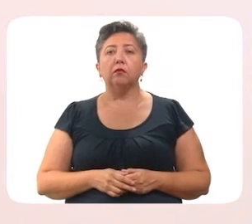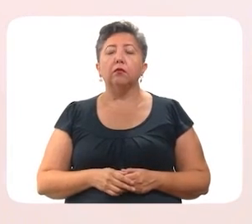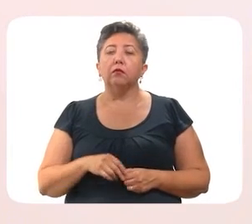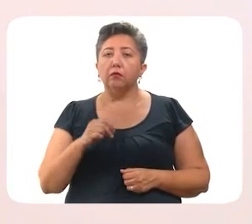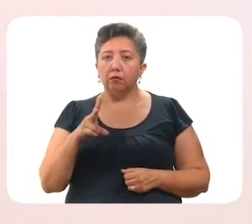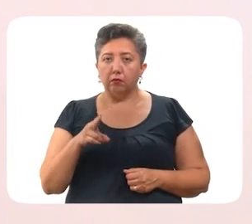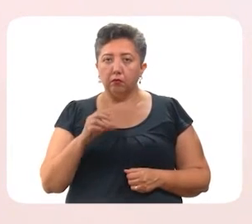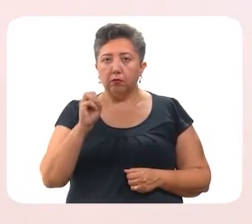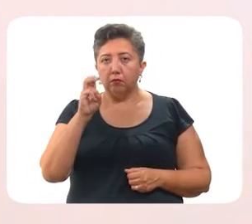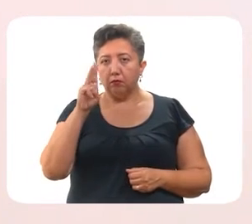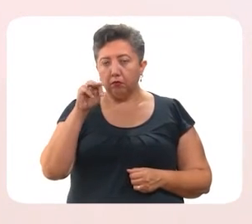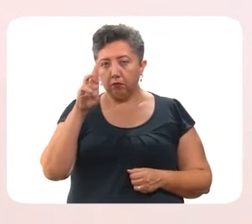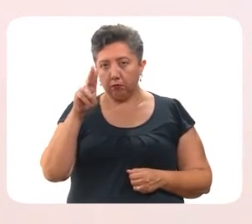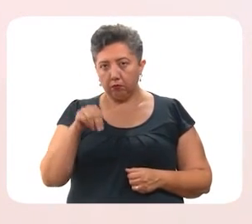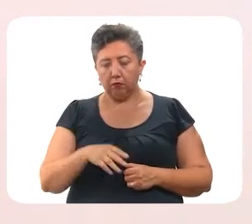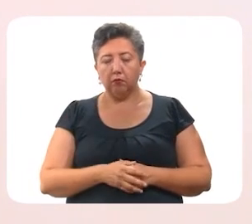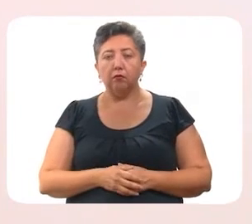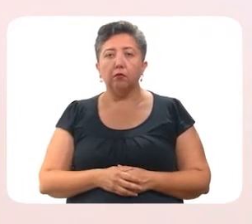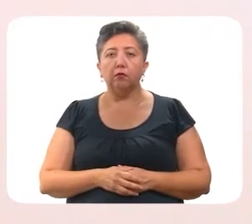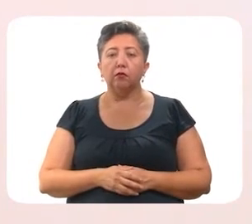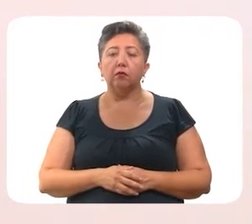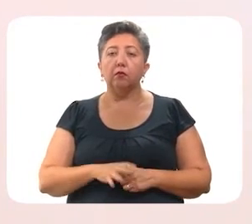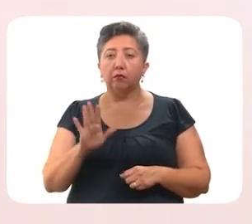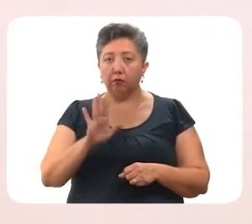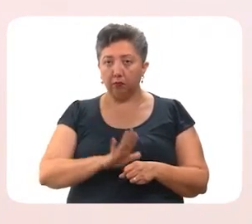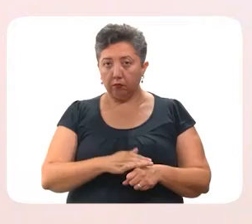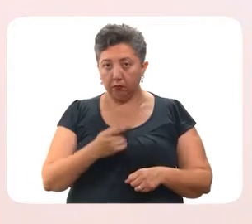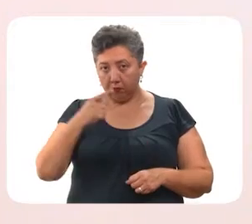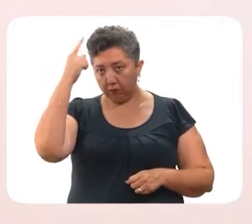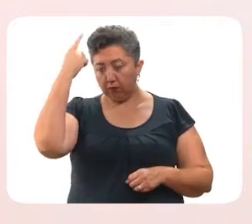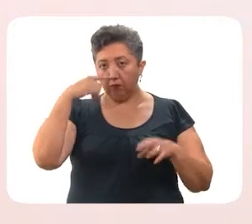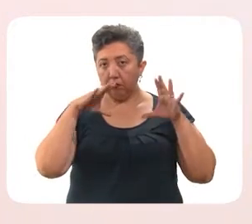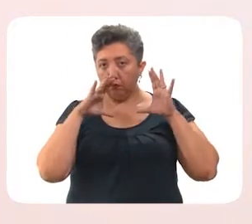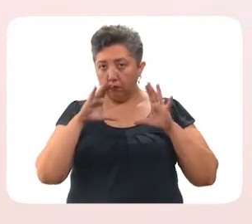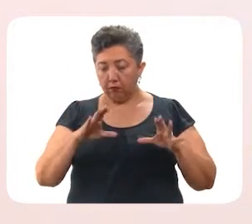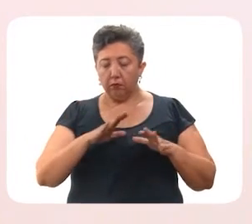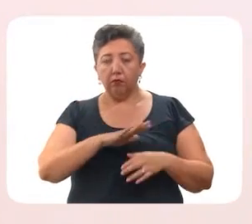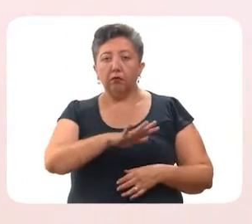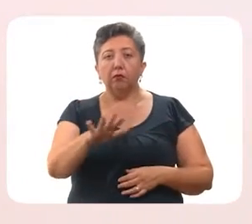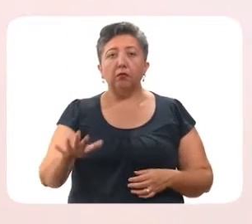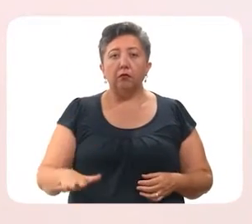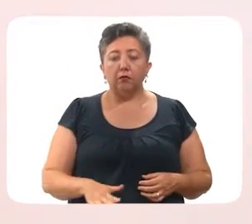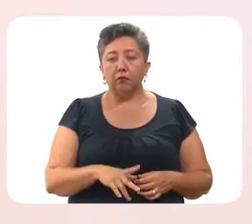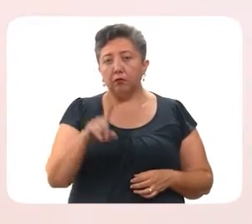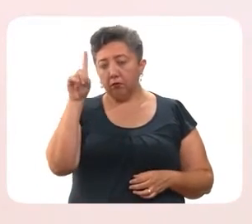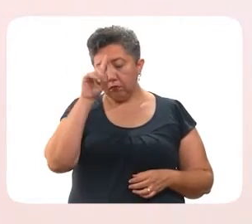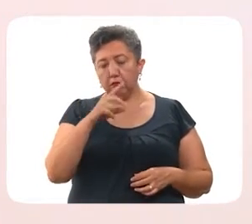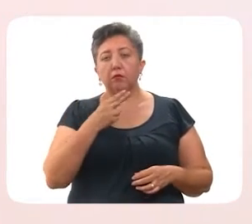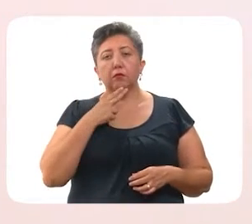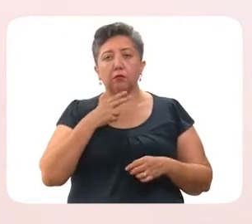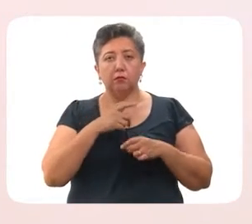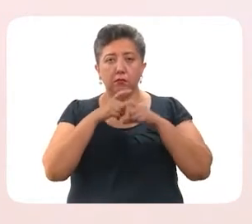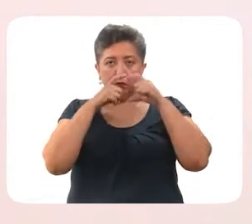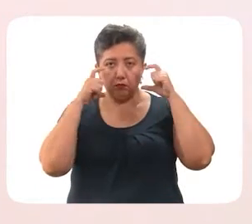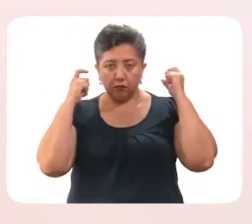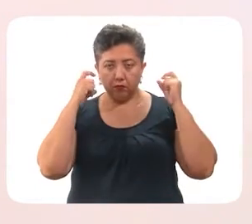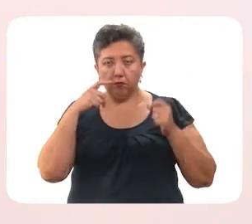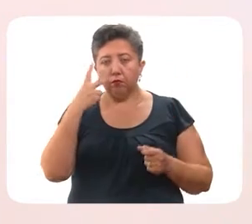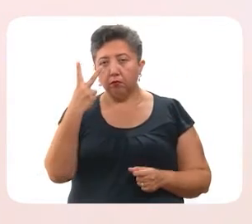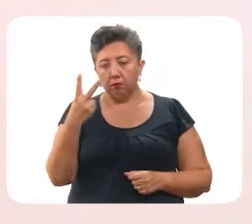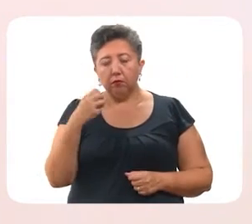mako, soku, tohtal, yolo, matu, pak, jeho, ble, kujanilo, le tiebe, 93%, y chiltulak, le mako, soku, kujantalo, soku, chanuchu, kik,